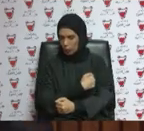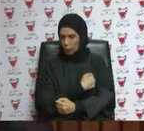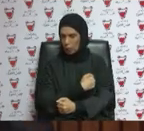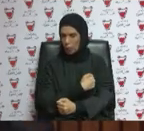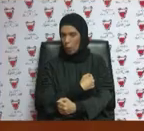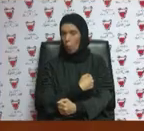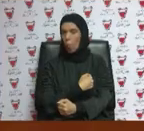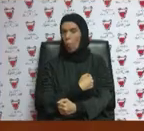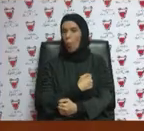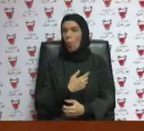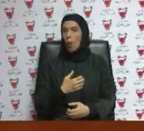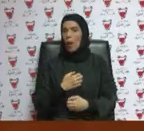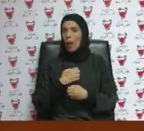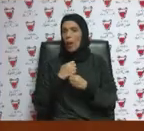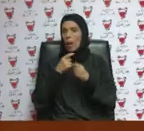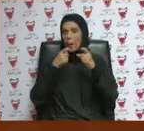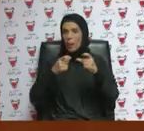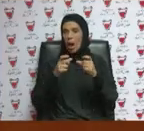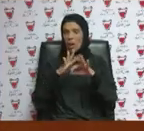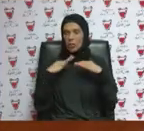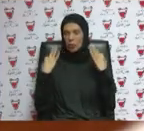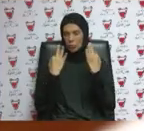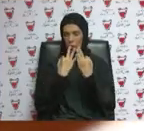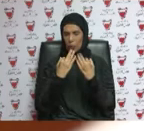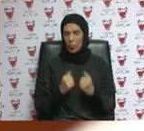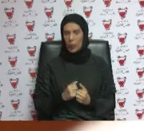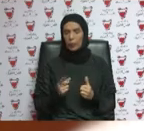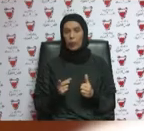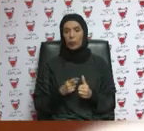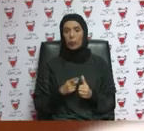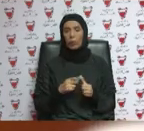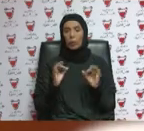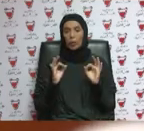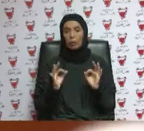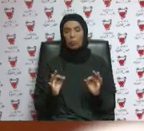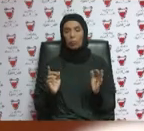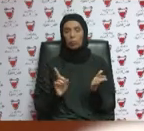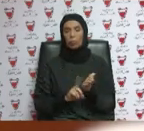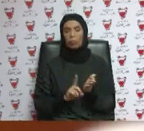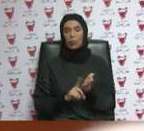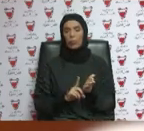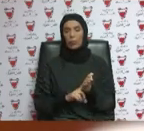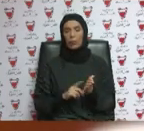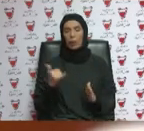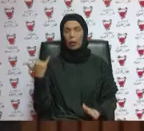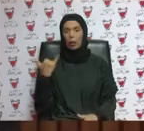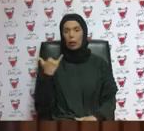الاجتماعية والاقتصادية لهذا الشعب. وفي هذا المقام أيضا لا بد من التأكيد معالي الرئيس على أهمية صندوق